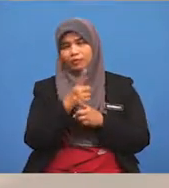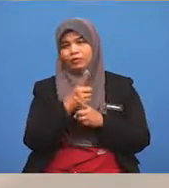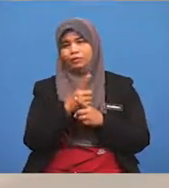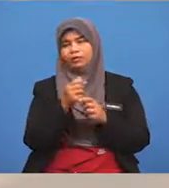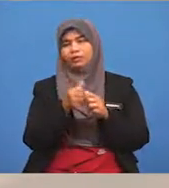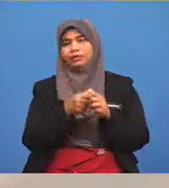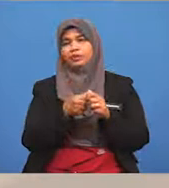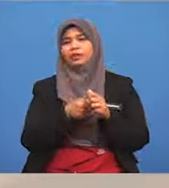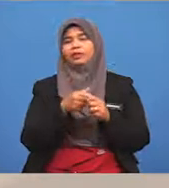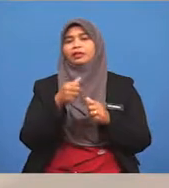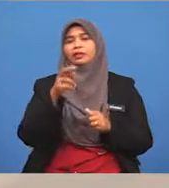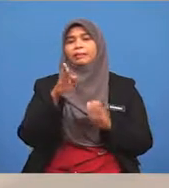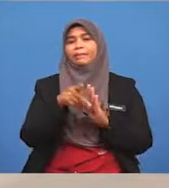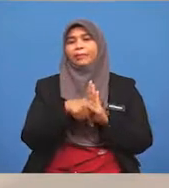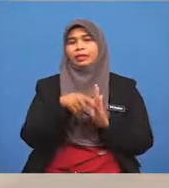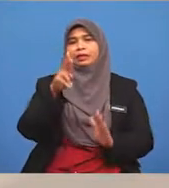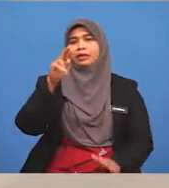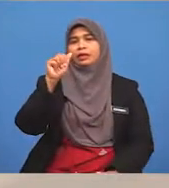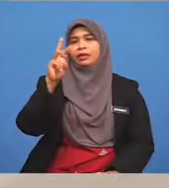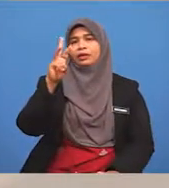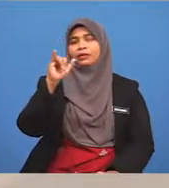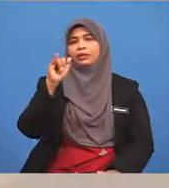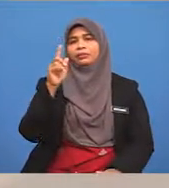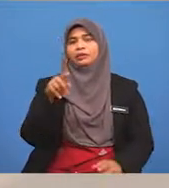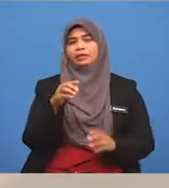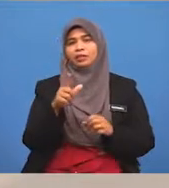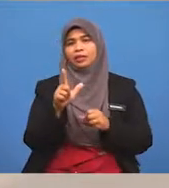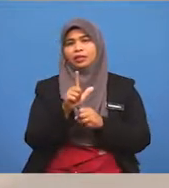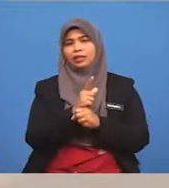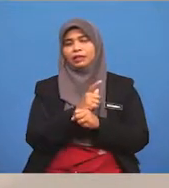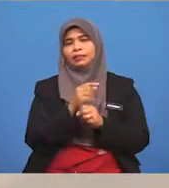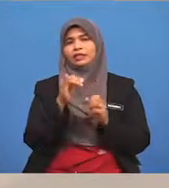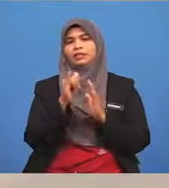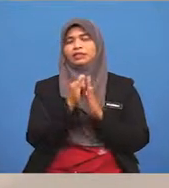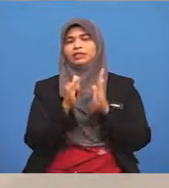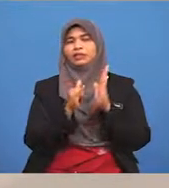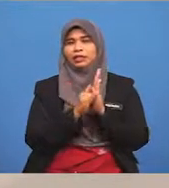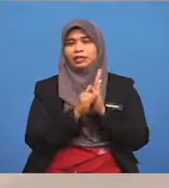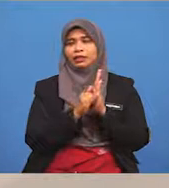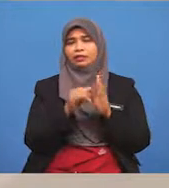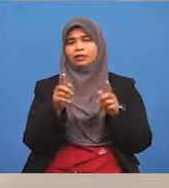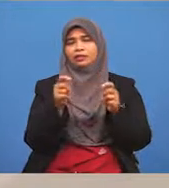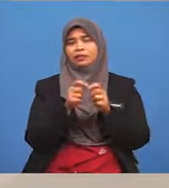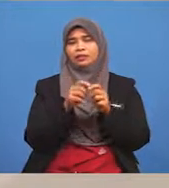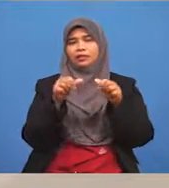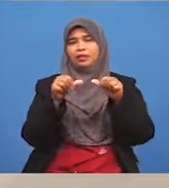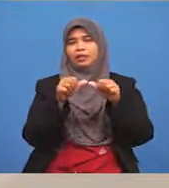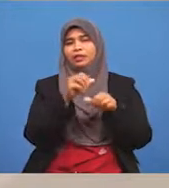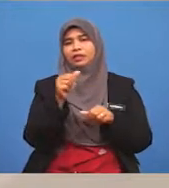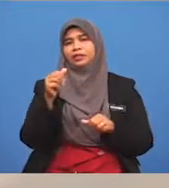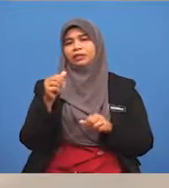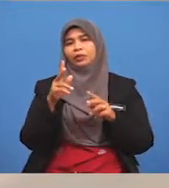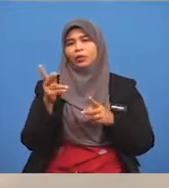mestilah melengkapi syarat-syarat hadis sahih seperti adil dan dhabit.